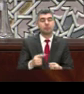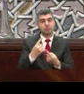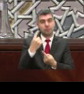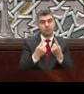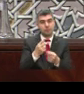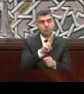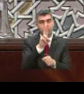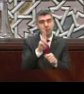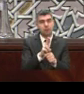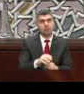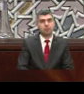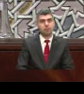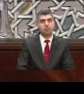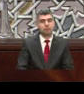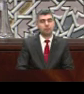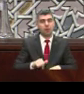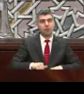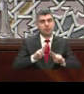إضافي؟ السيد الوزير تفضل.